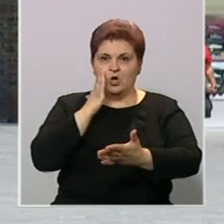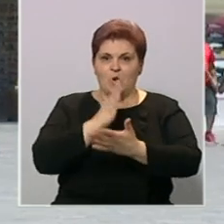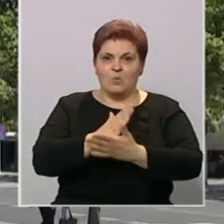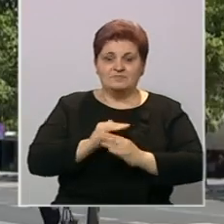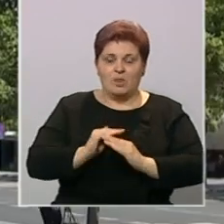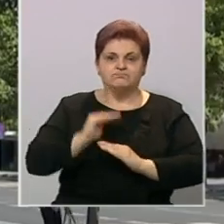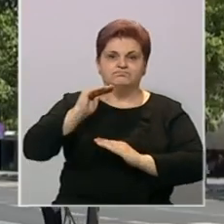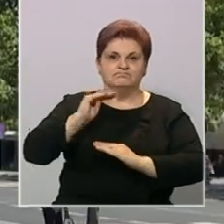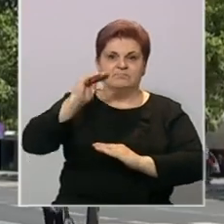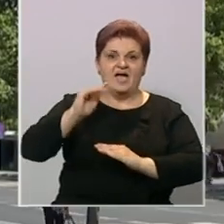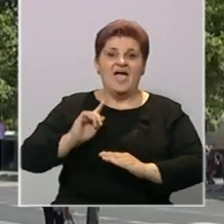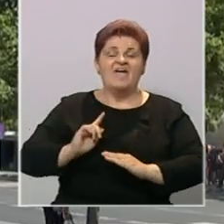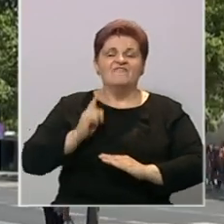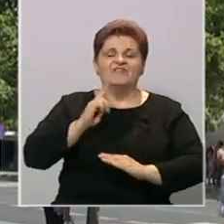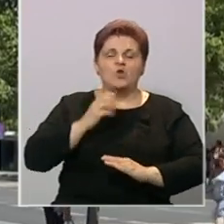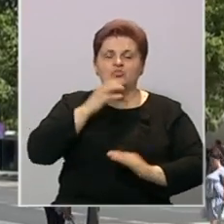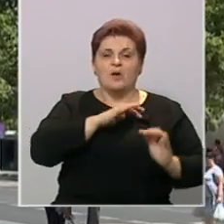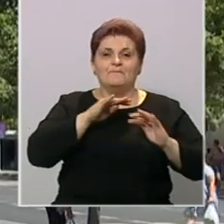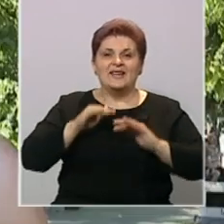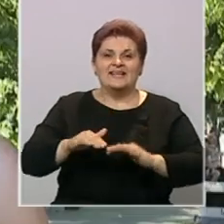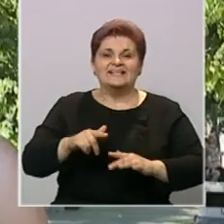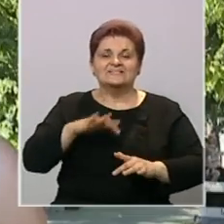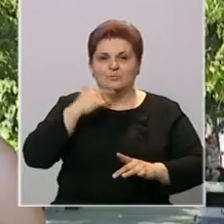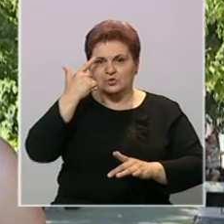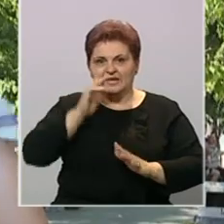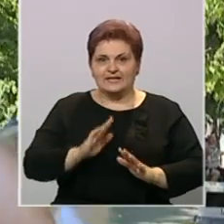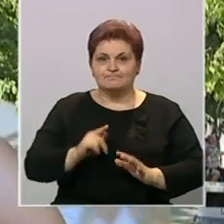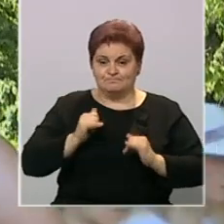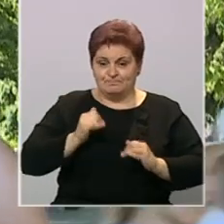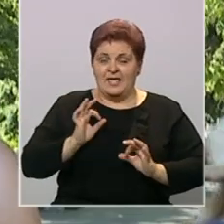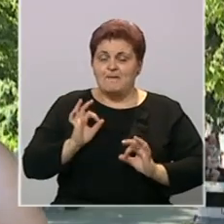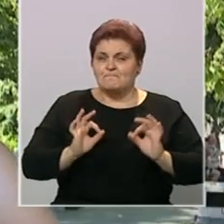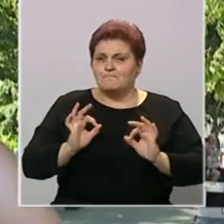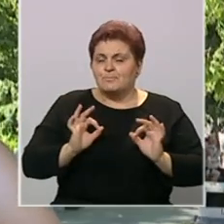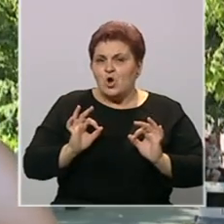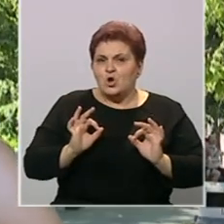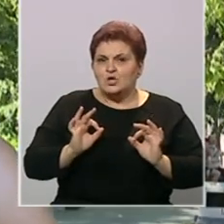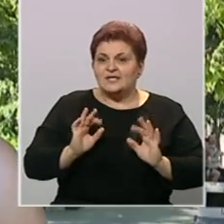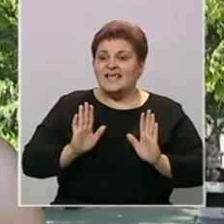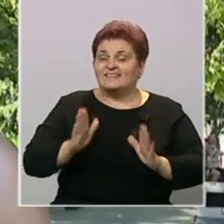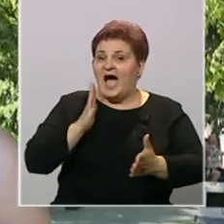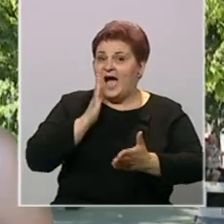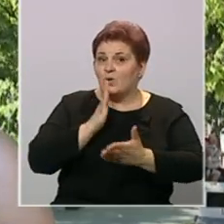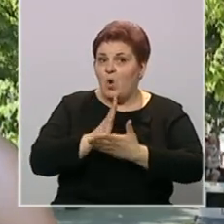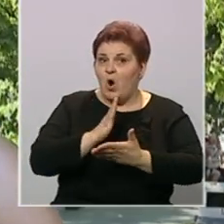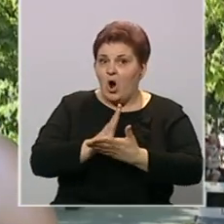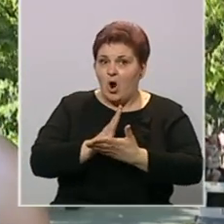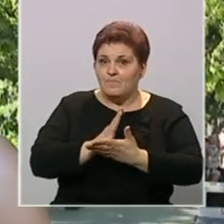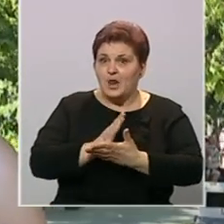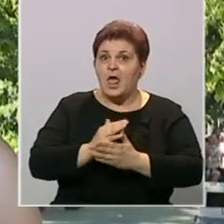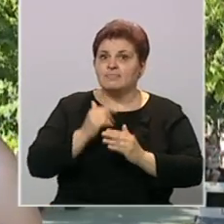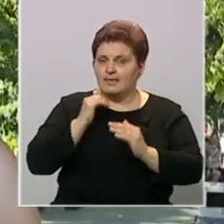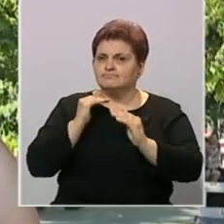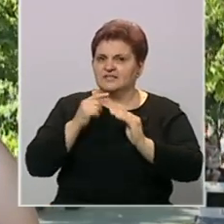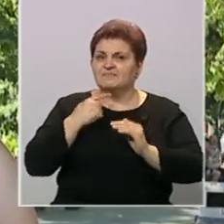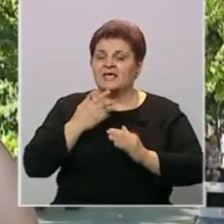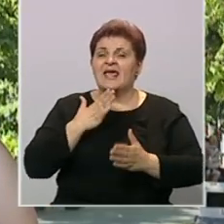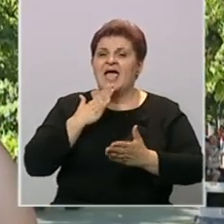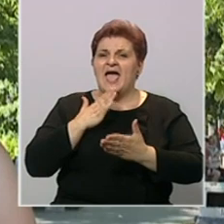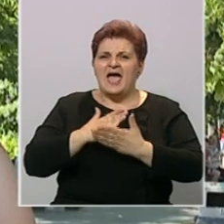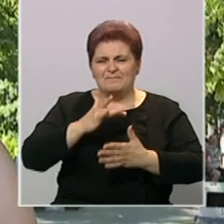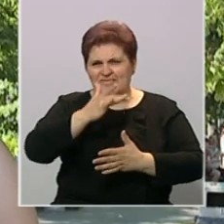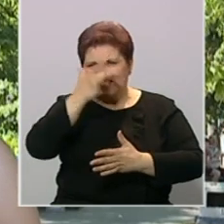stalnom porastu. Vrhunac toplotnog talasa je za vikend. Sezonska prognoza ove godine je i tako je bila i dobro se poklopilo, da govori da će biti